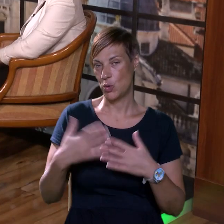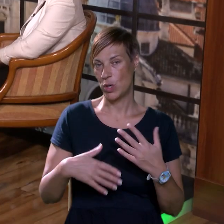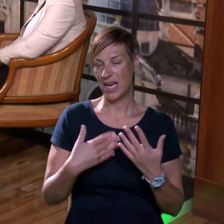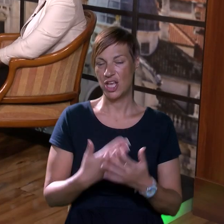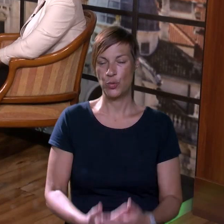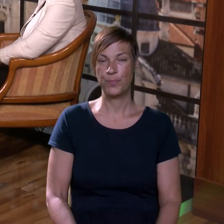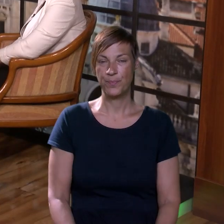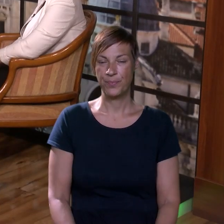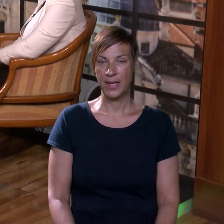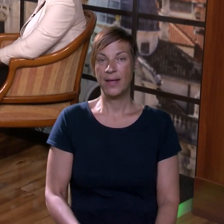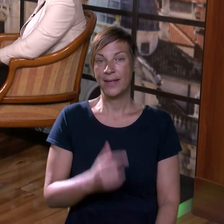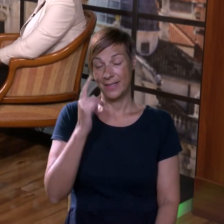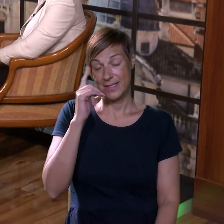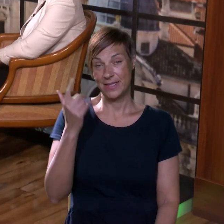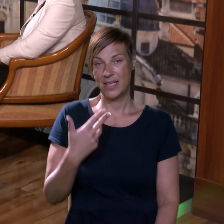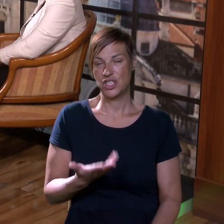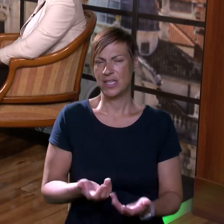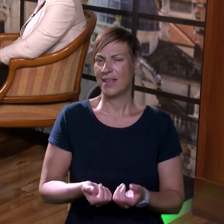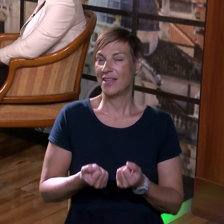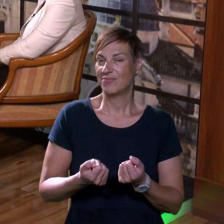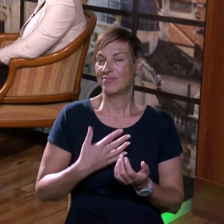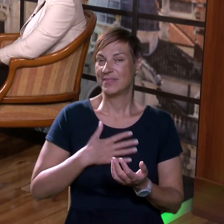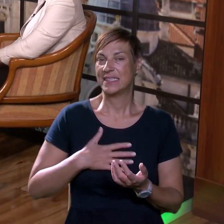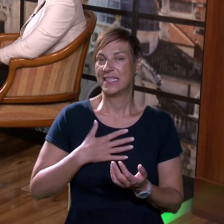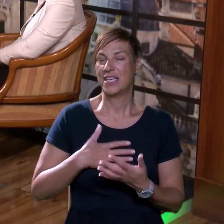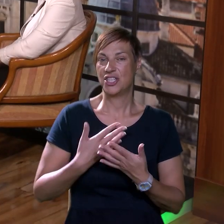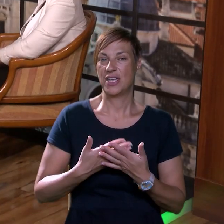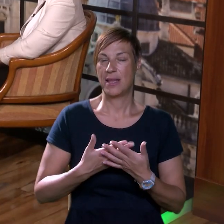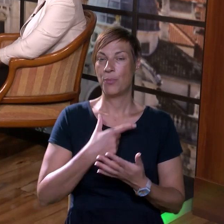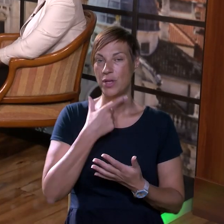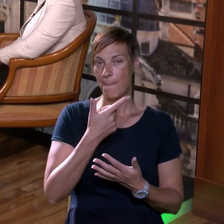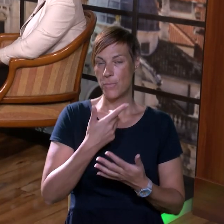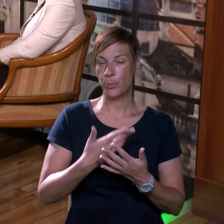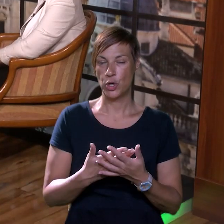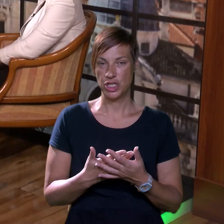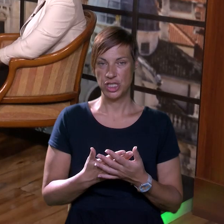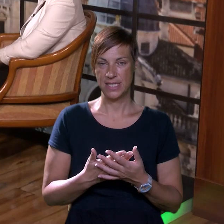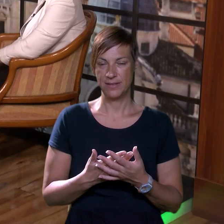kraju. Znači, ta težnja da budemo Božji,